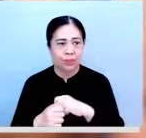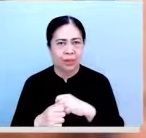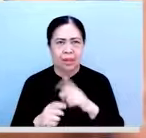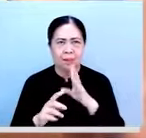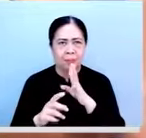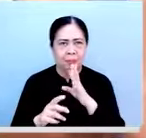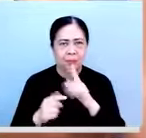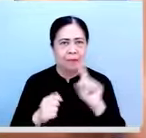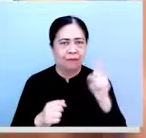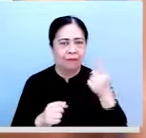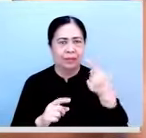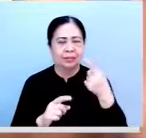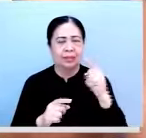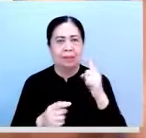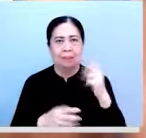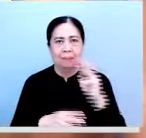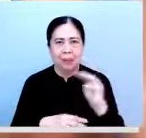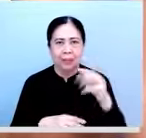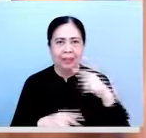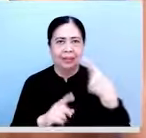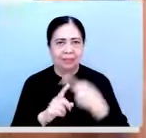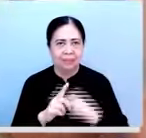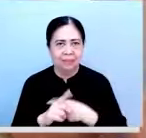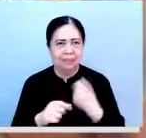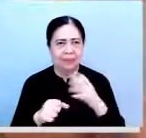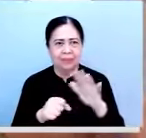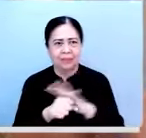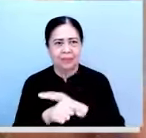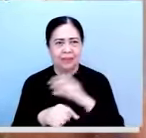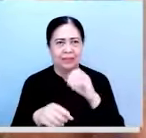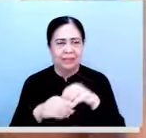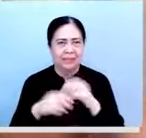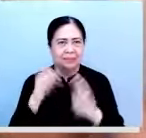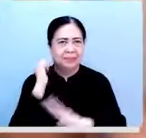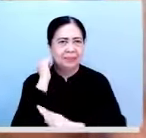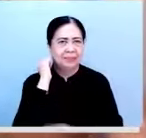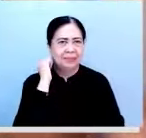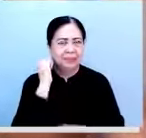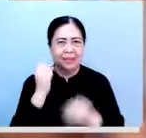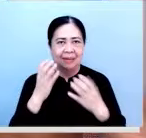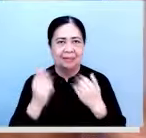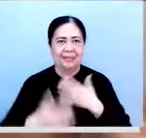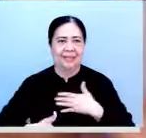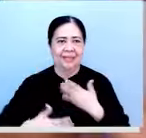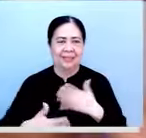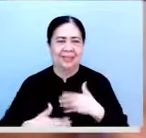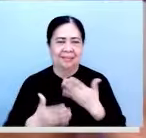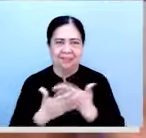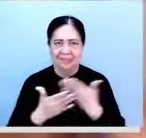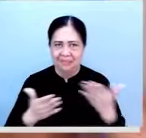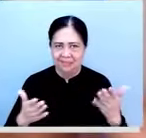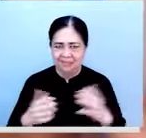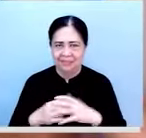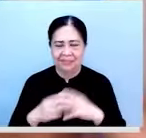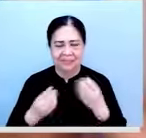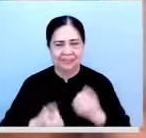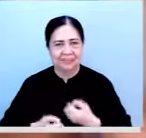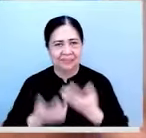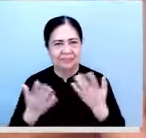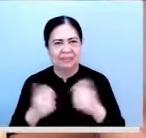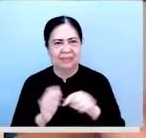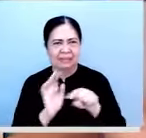first Monday of the month, punuin na ang inyong mga lalagyan at bag ng maraming nakakahappy na mga bagay. Mag-unload na rin ang mga nega